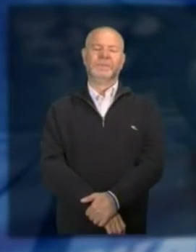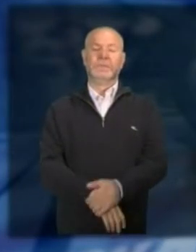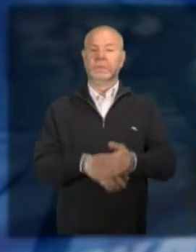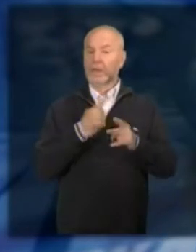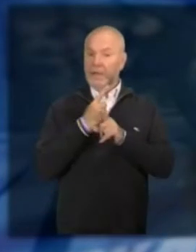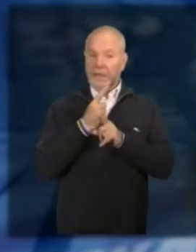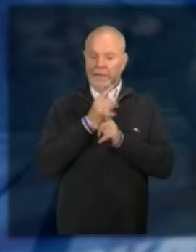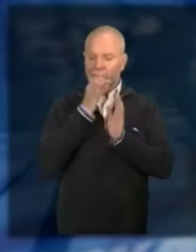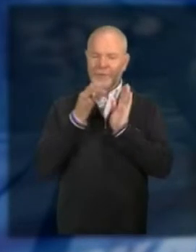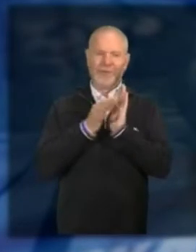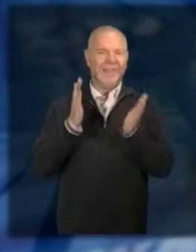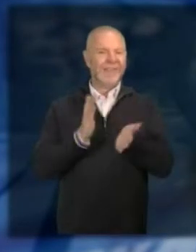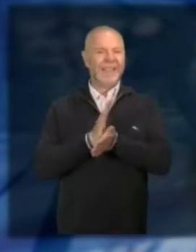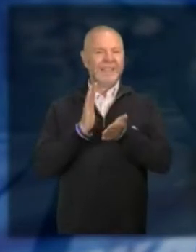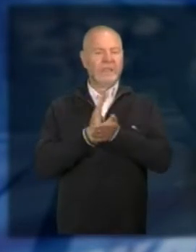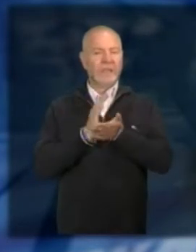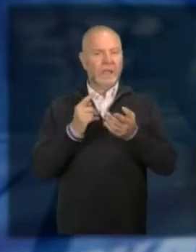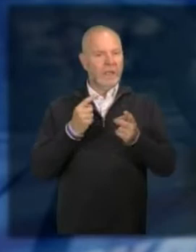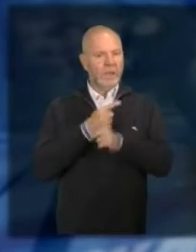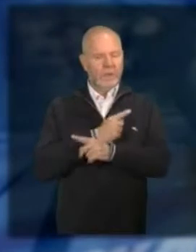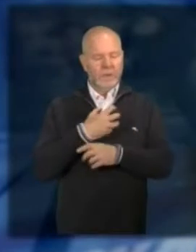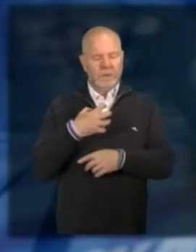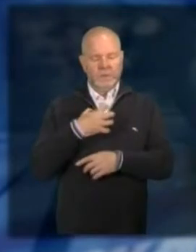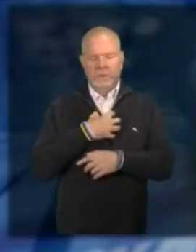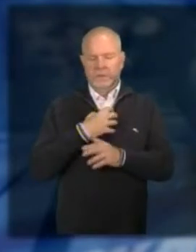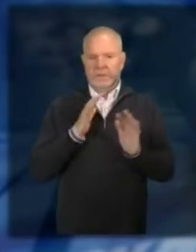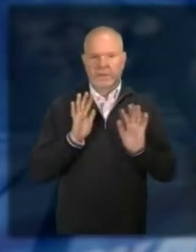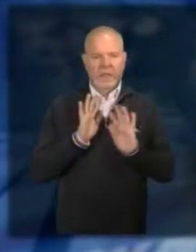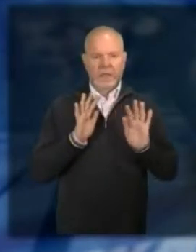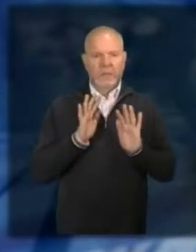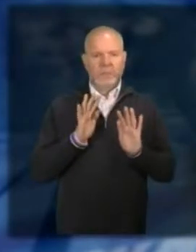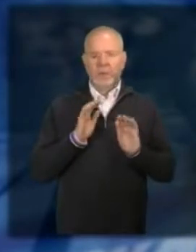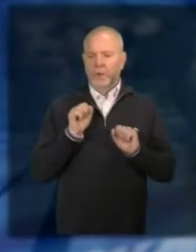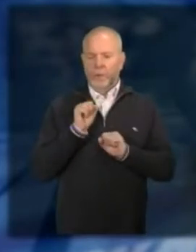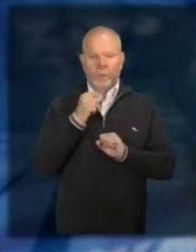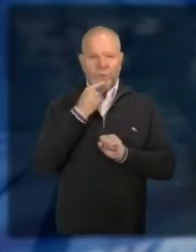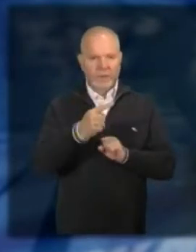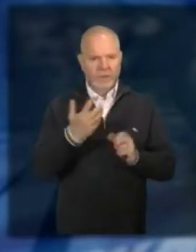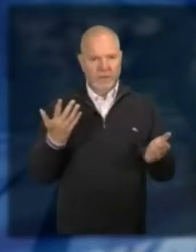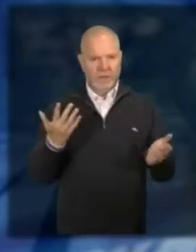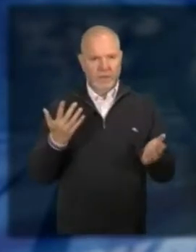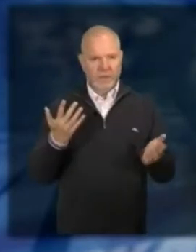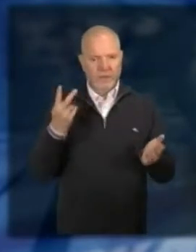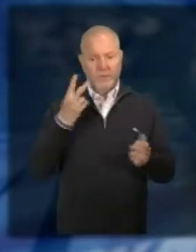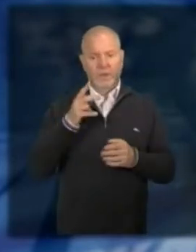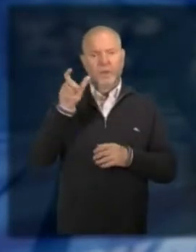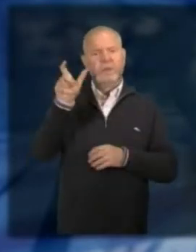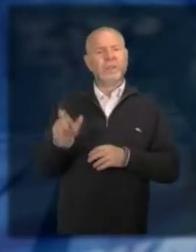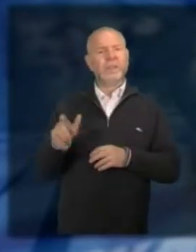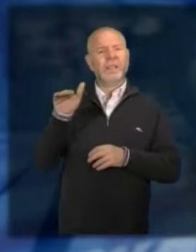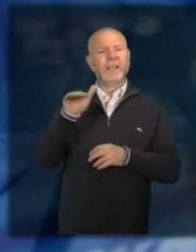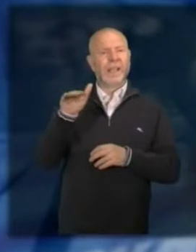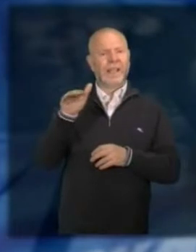Doveva essere un pomeriggio di festa, ma si è concluso come il peggiore degli incubi. Non esistono parole che possano esprimere lo sgomento per la morte di